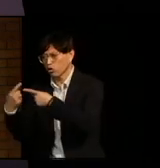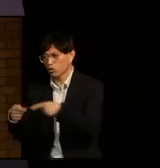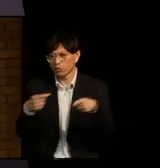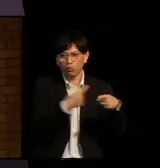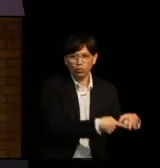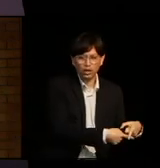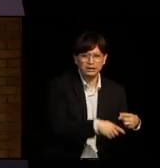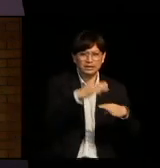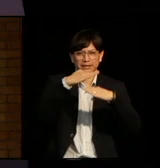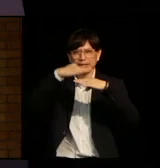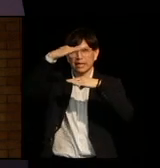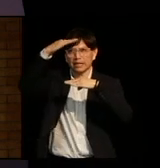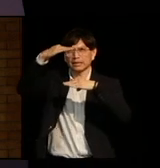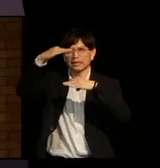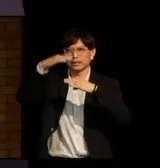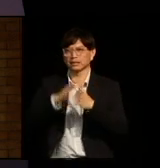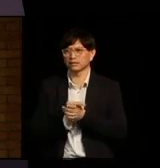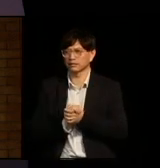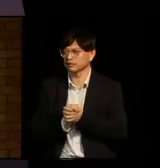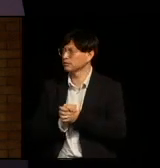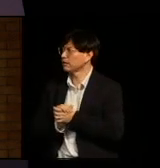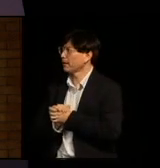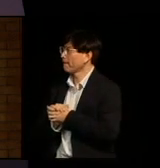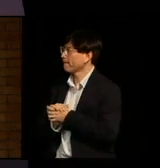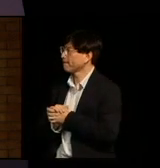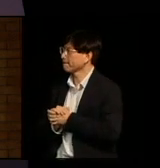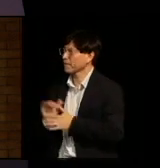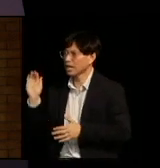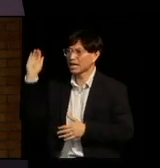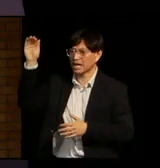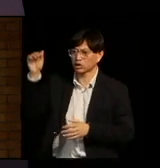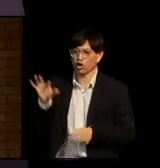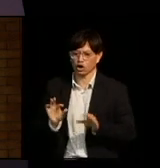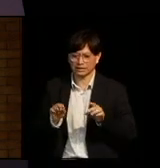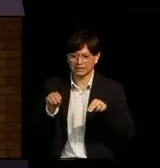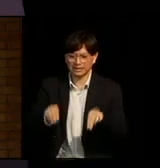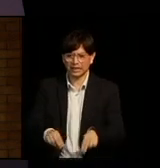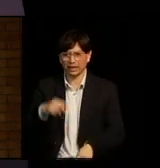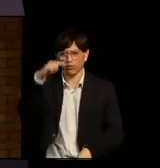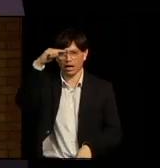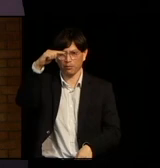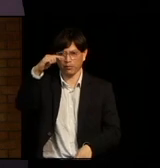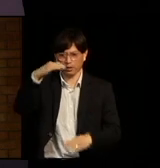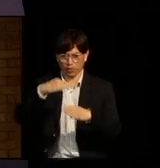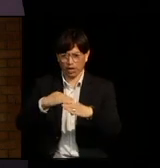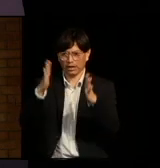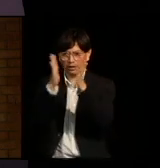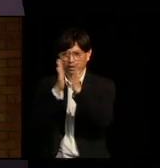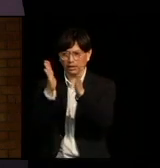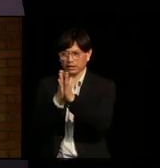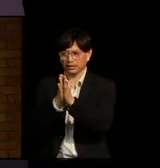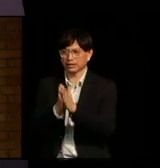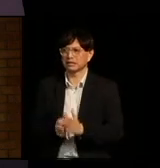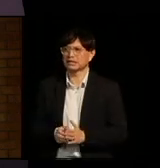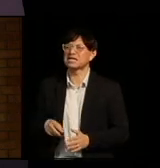salire i gradini Allora il Padre Nostro si allarga si dice all'altare e si arriva fino ai primi gradini della della chiesa così anche chi non